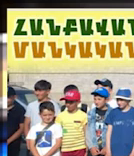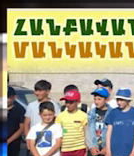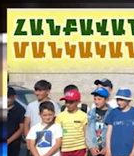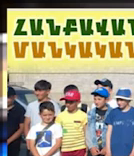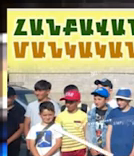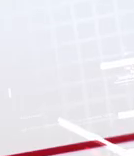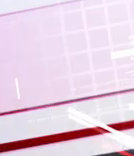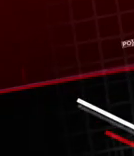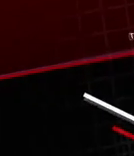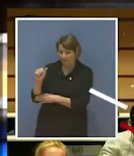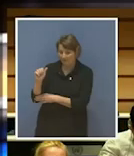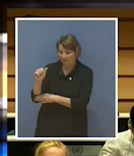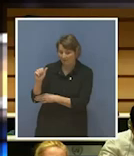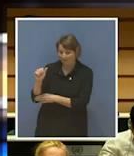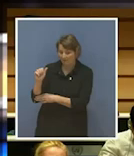երեխաներ են։